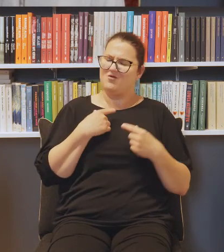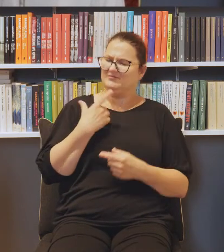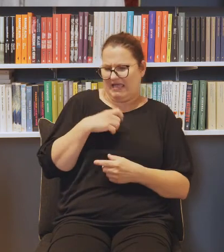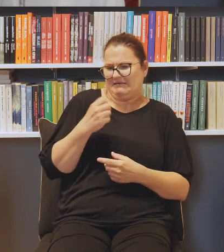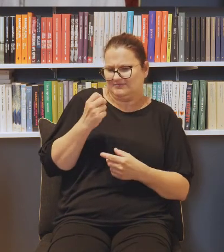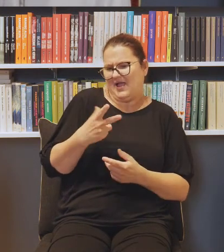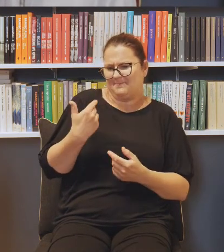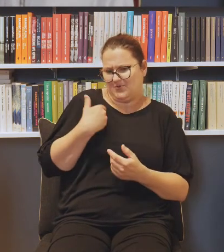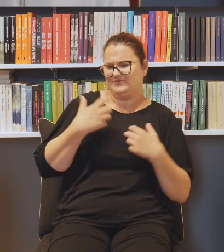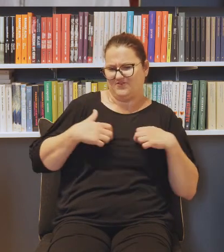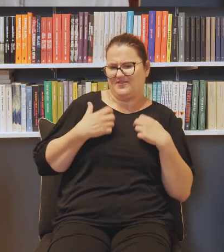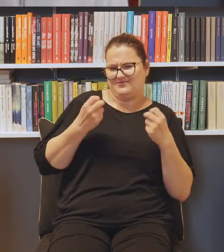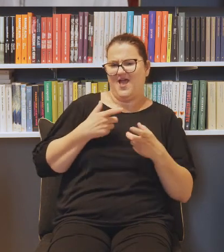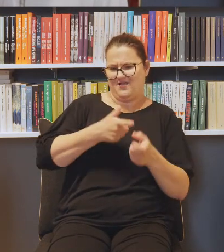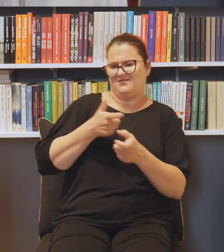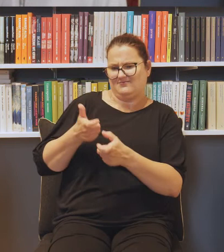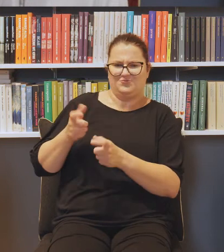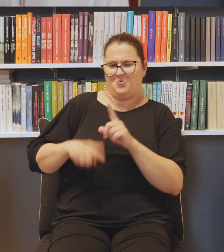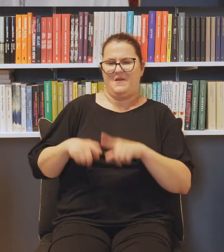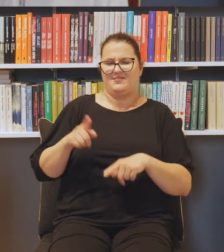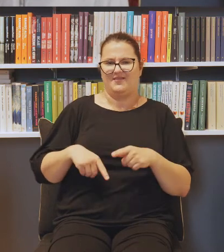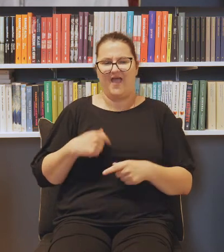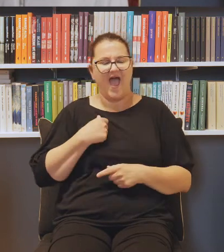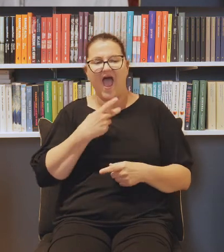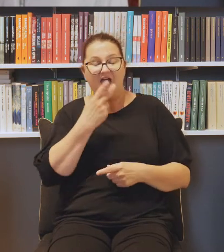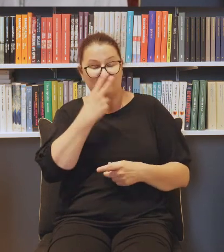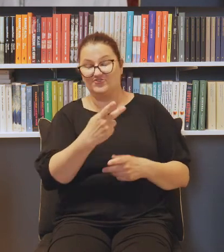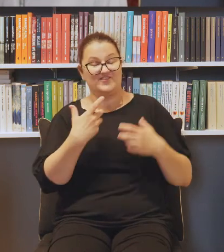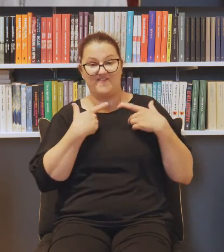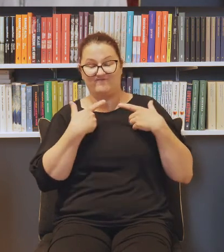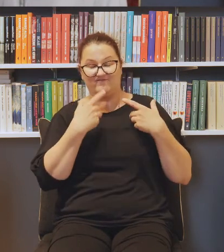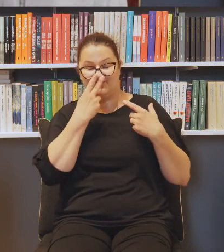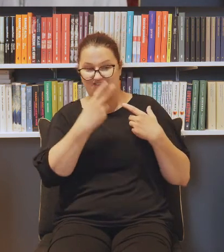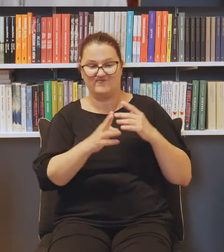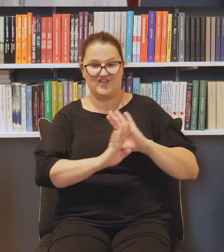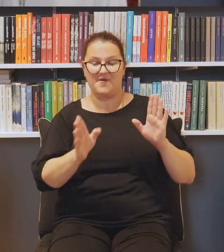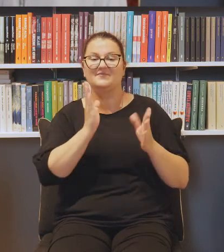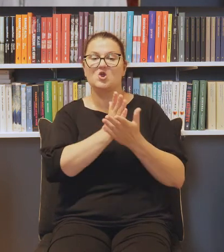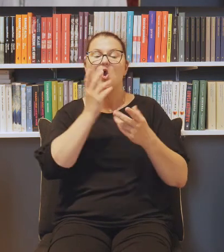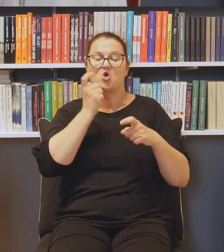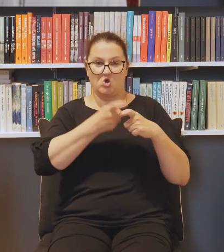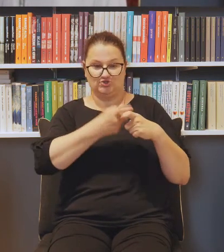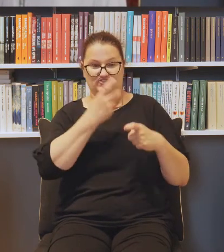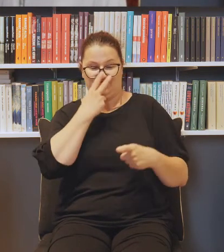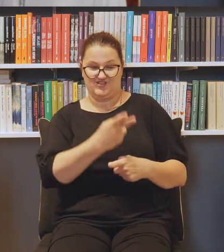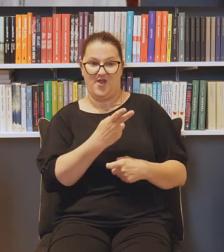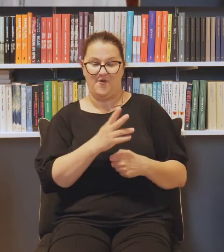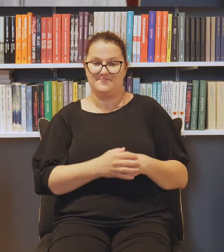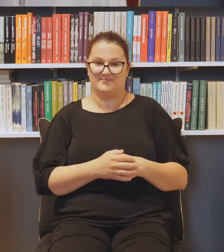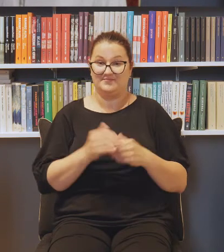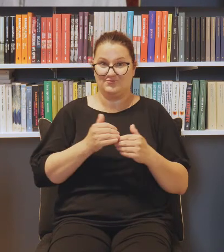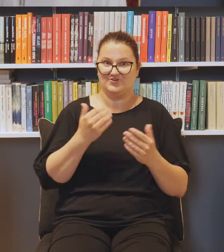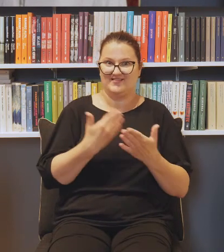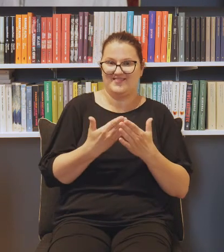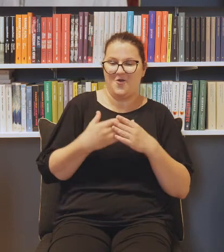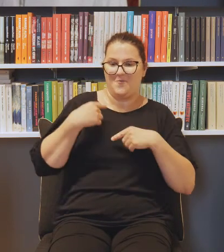mieli. Potem przystali. Ja w życiu nie widziałem nutrii, widziałem tylko kości nutrii. Więc może to jest generacyjne przeżycie